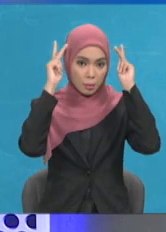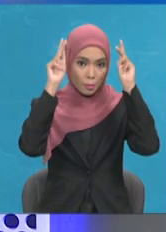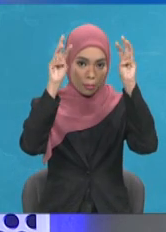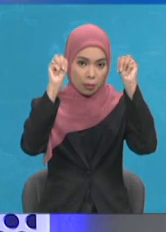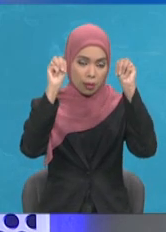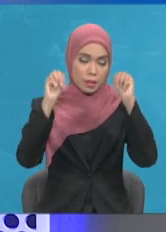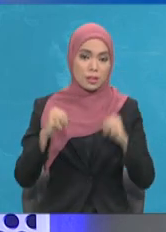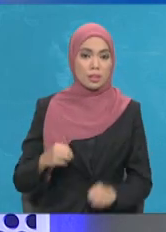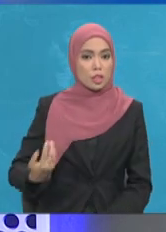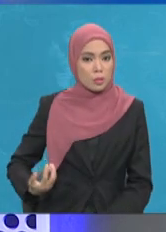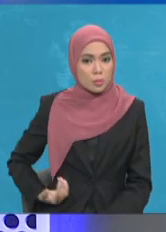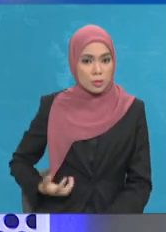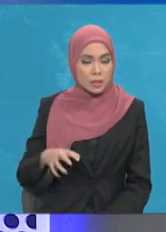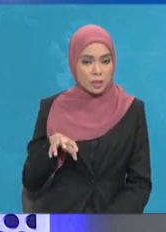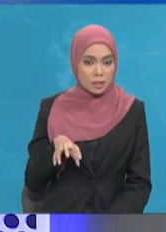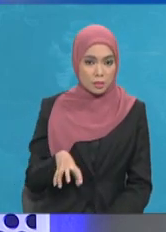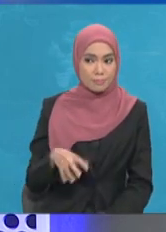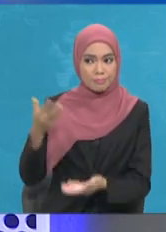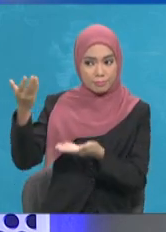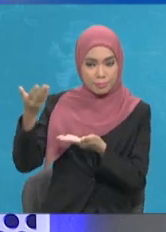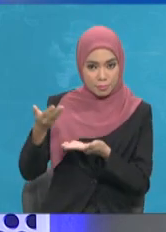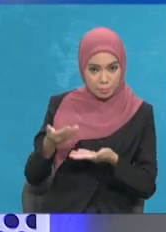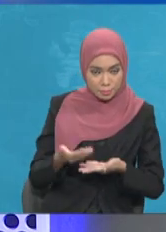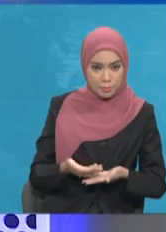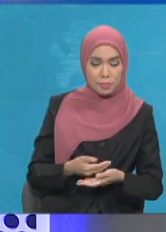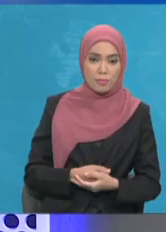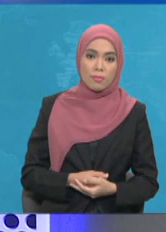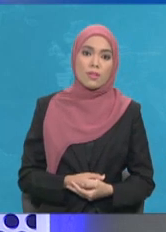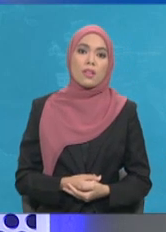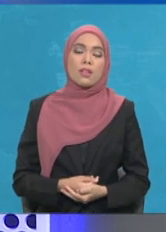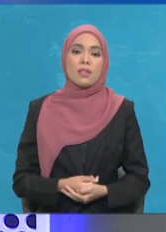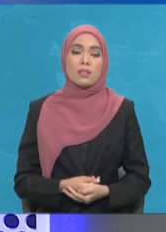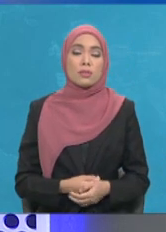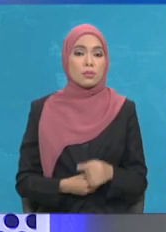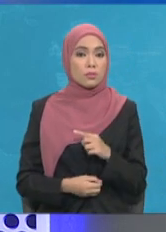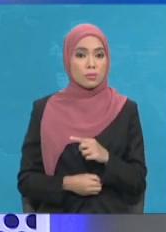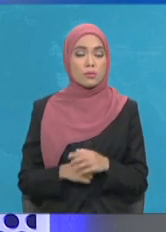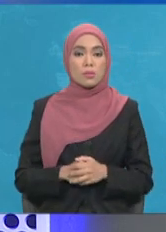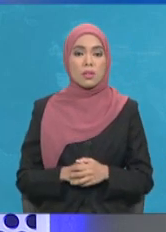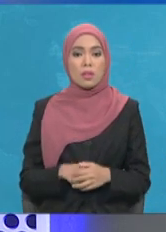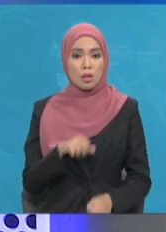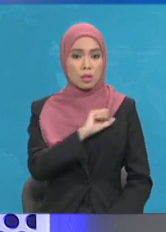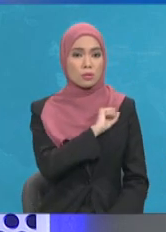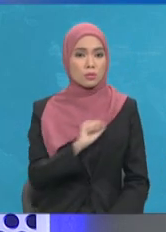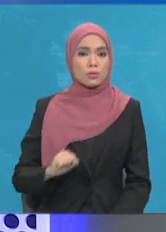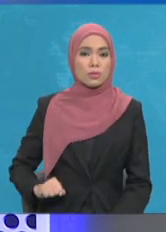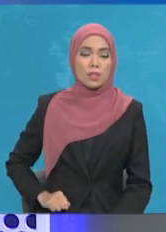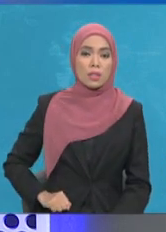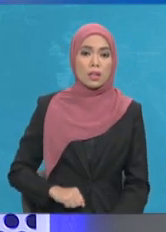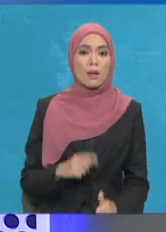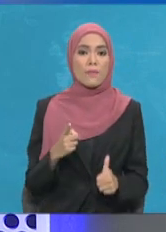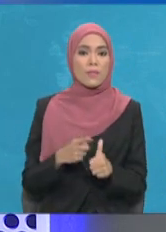Syekh hasina Perdana Menteri Republik Rakyat Bangladesh ini adalah keberangkatan negara Baginda yang pertama